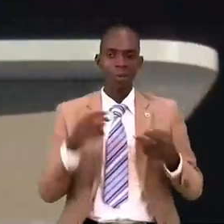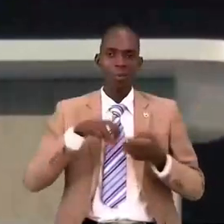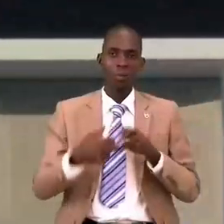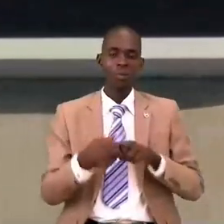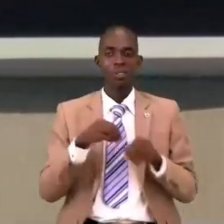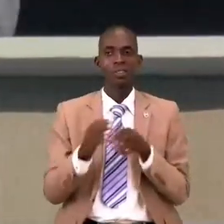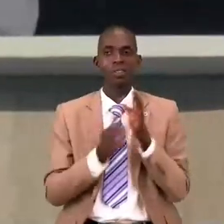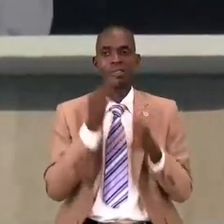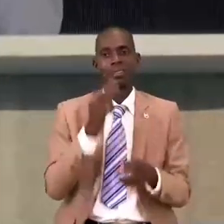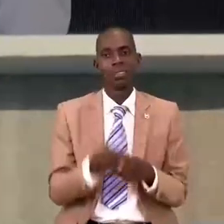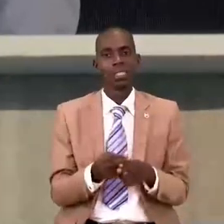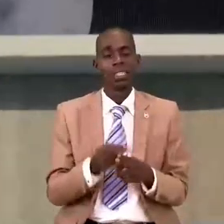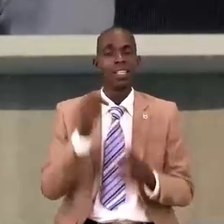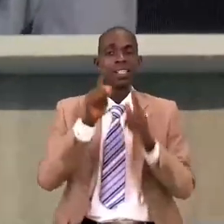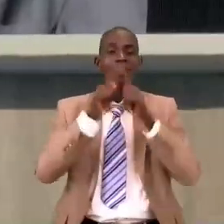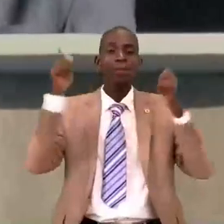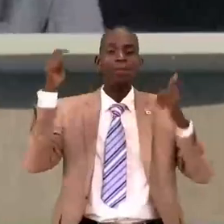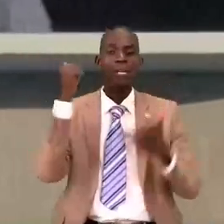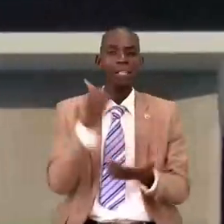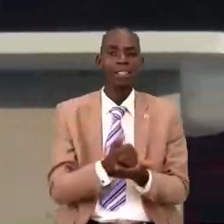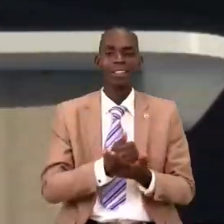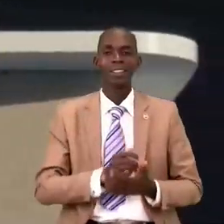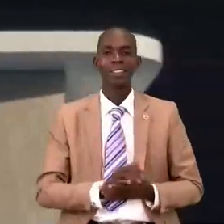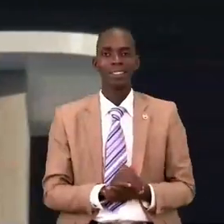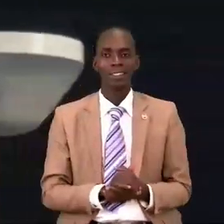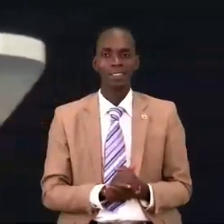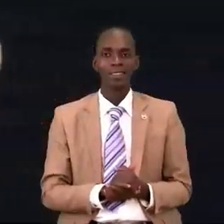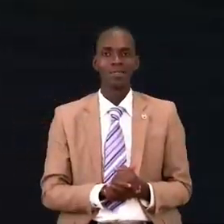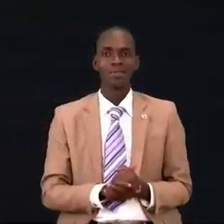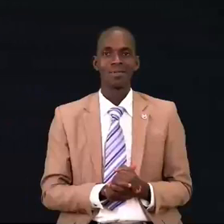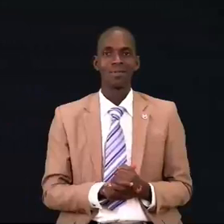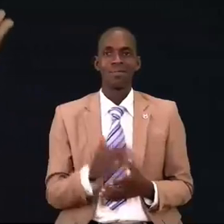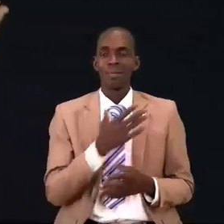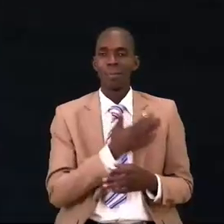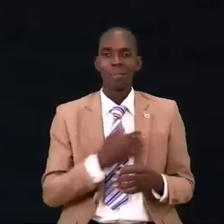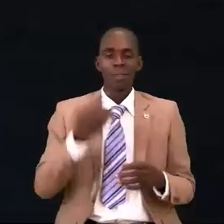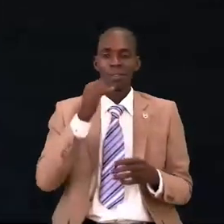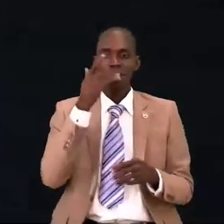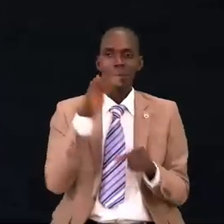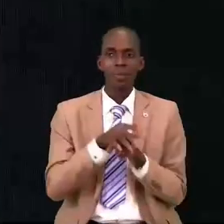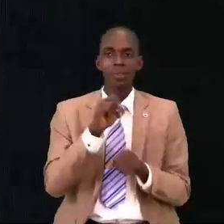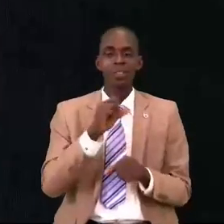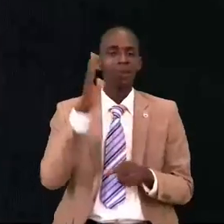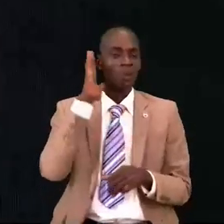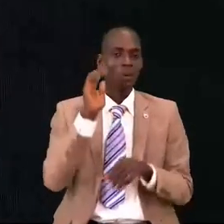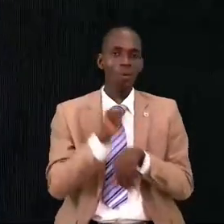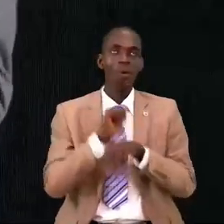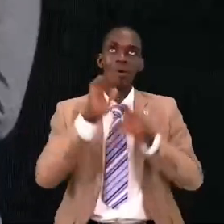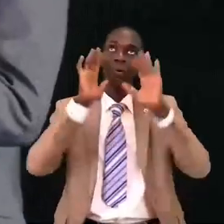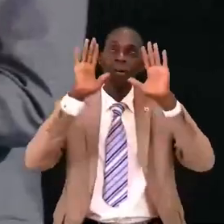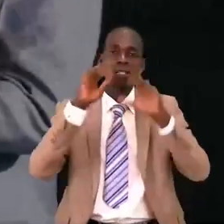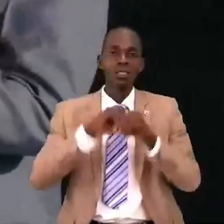Et les promesses produiront des prodiges dans ta vie à tout moment, à